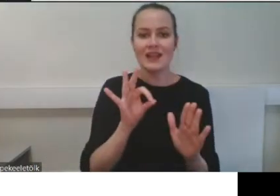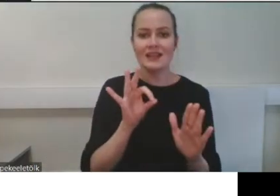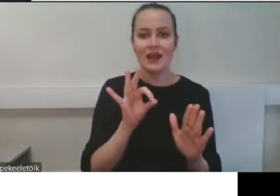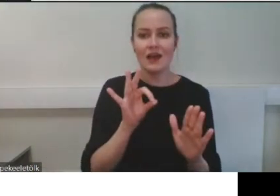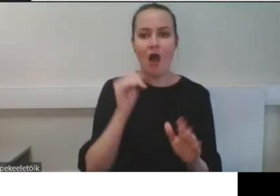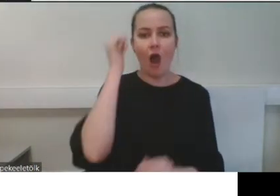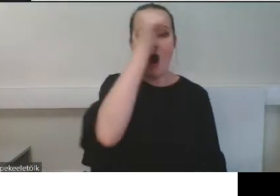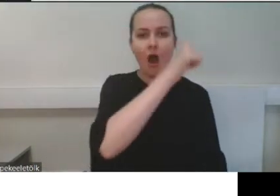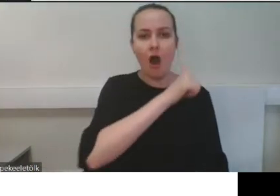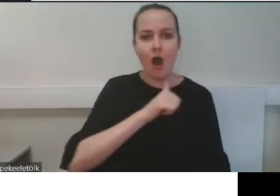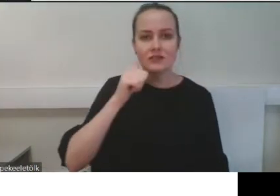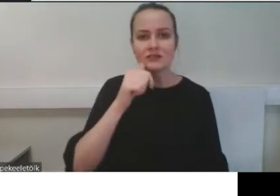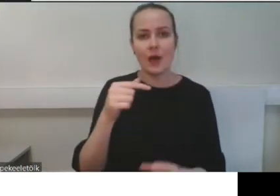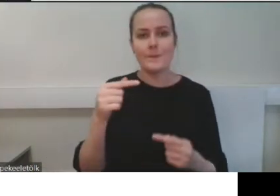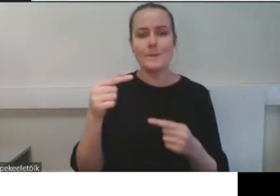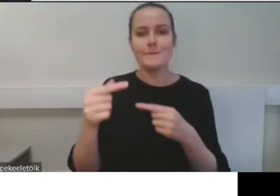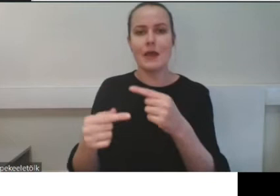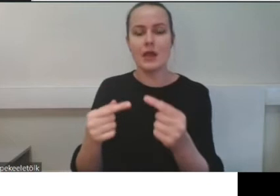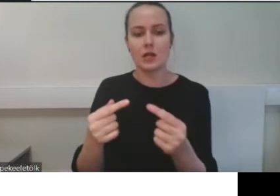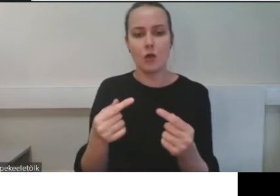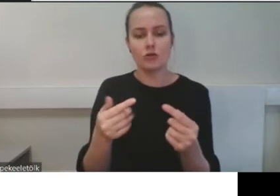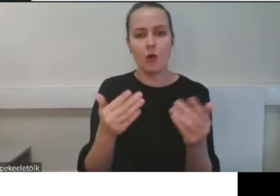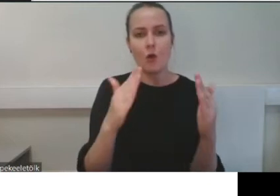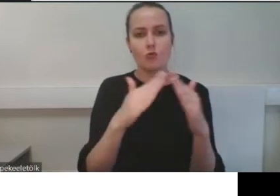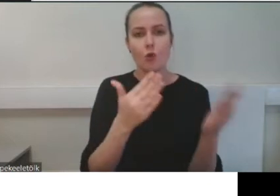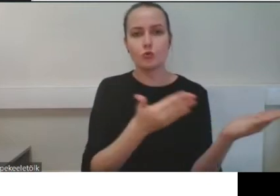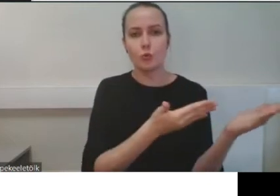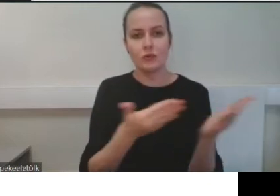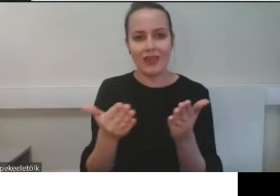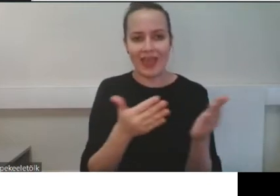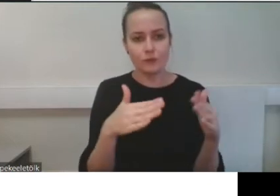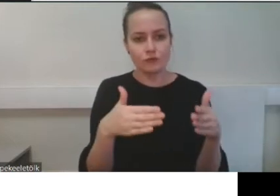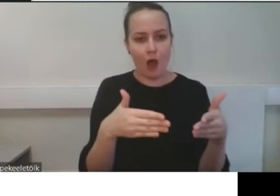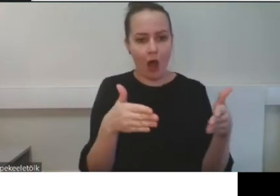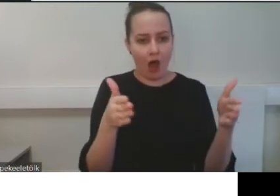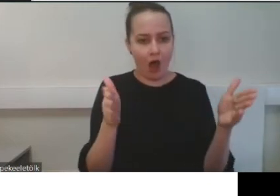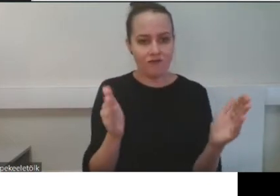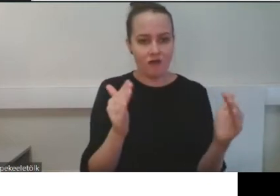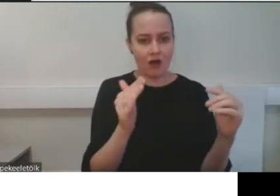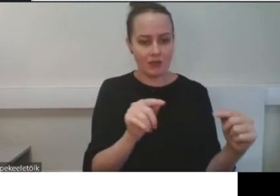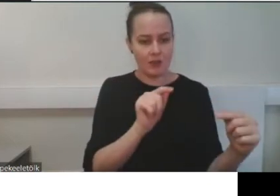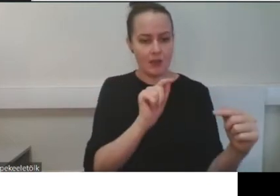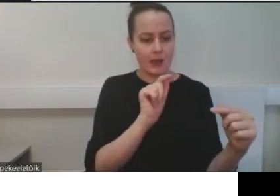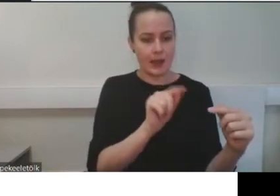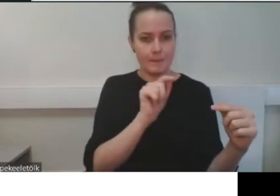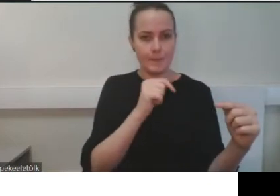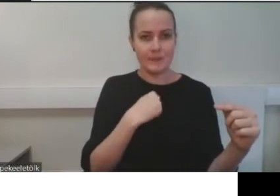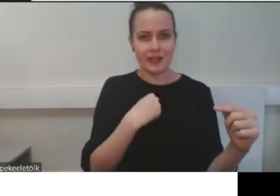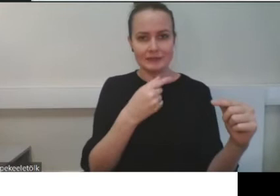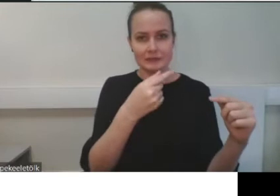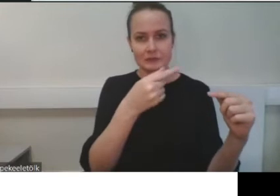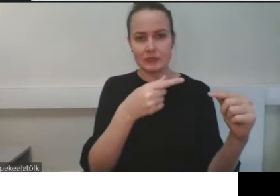andmeid iga-aastaselt kohalikud omavalitsused ja teenused , mille kohta andmeid